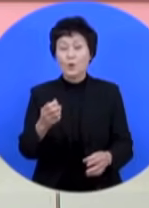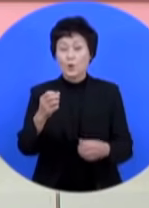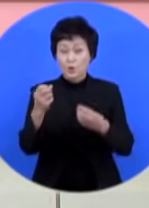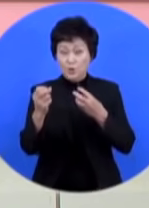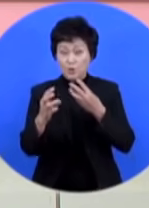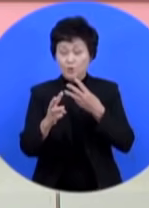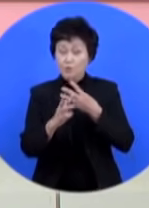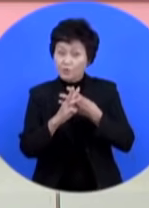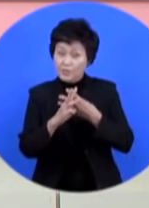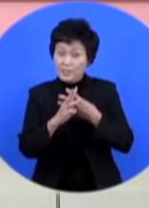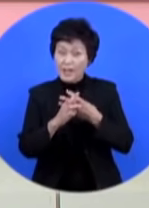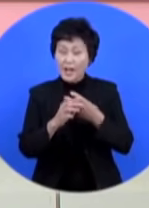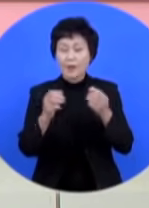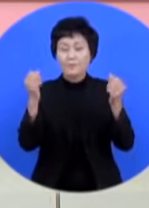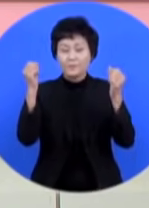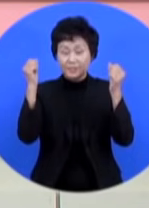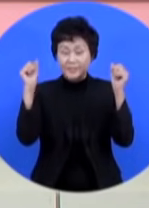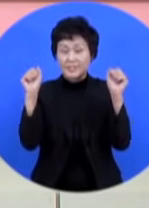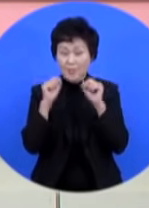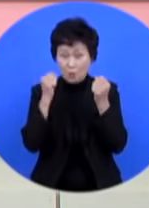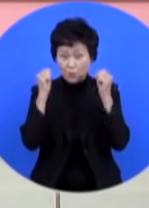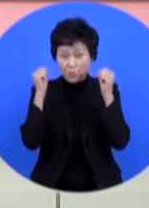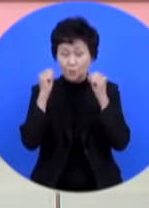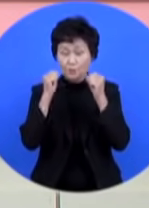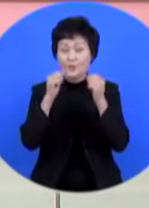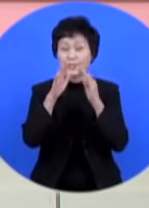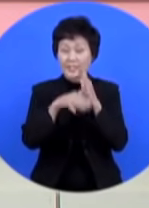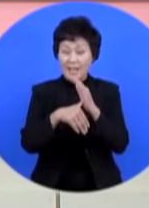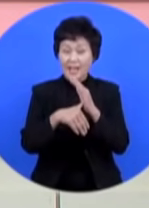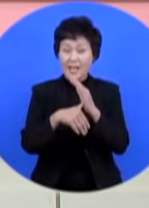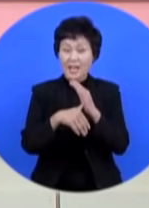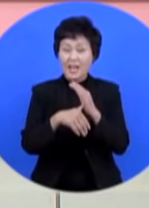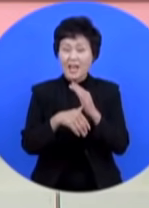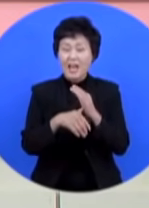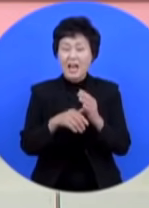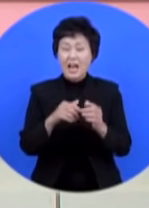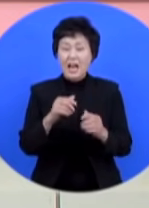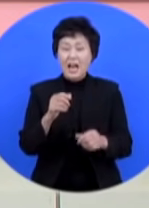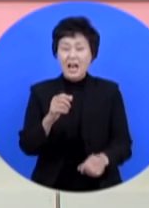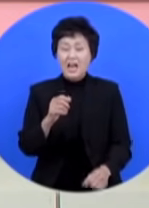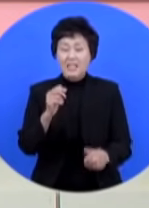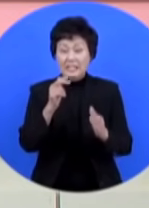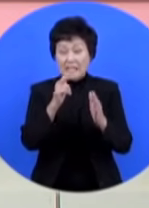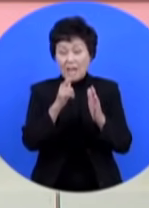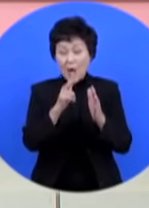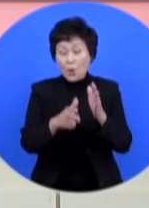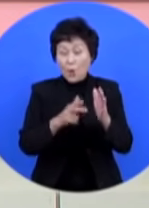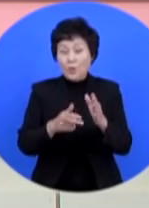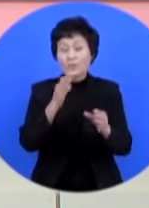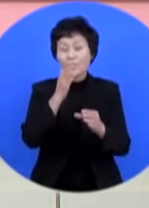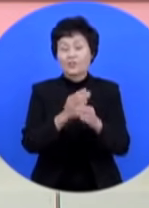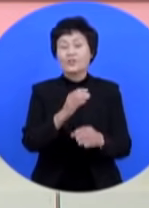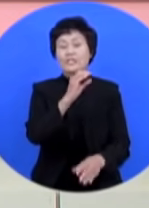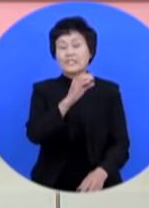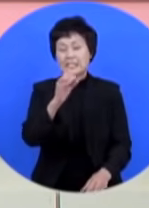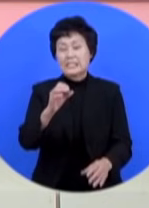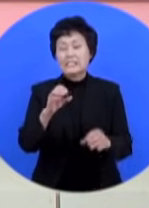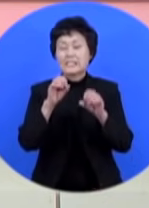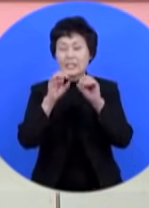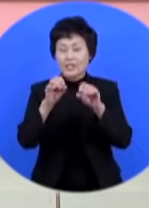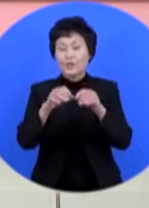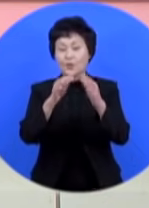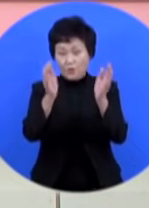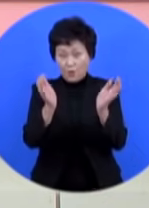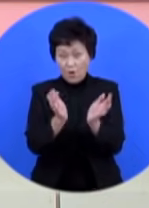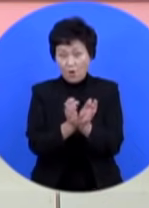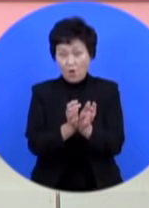겨울 예. 서울 정동 당시에 한참 공사 중이었던 CCC 본부에 와서